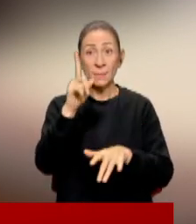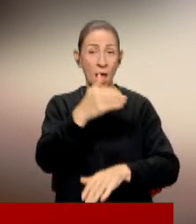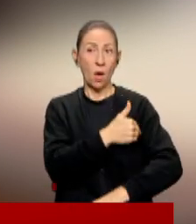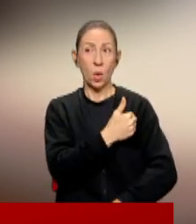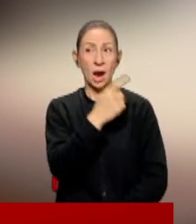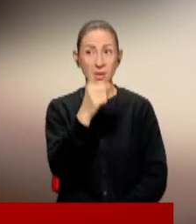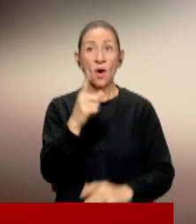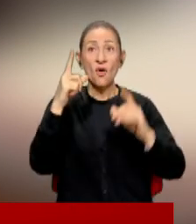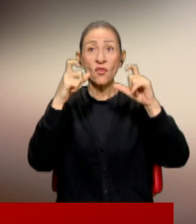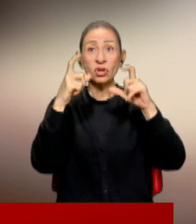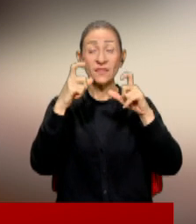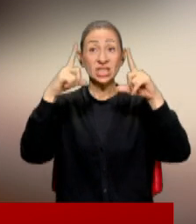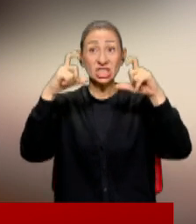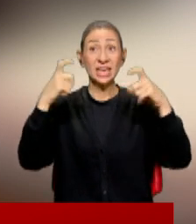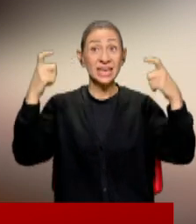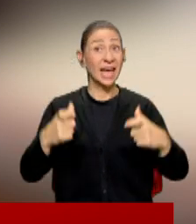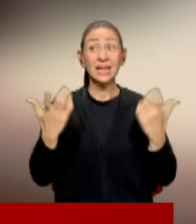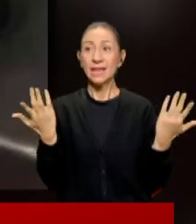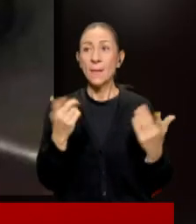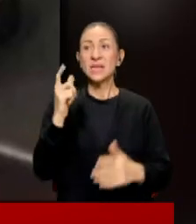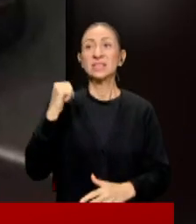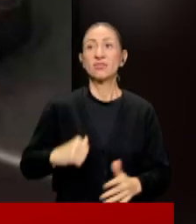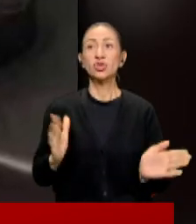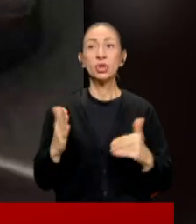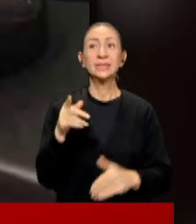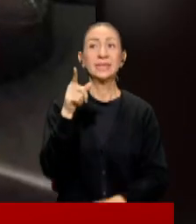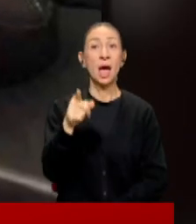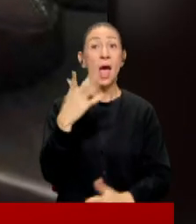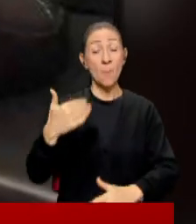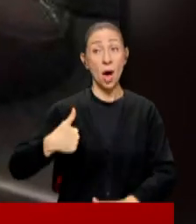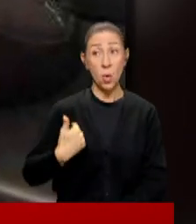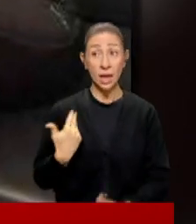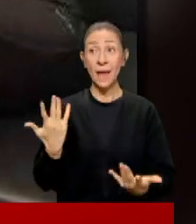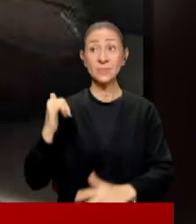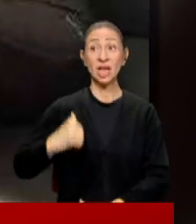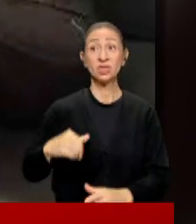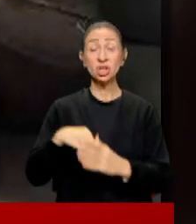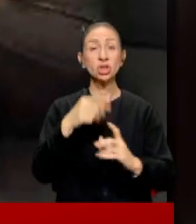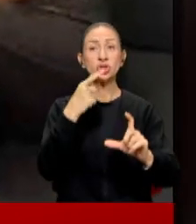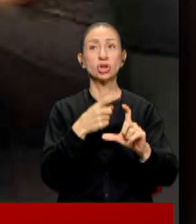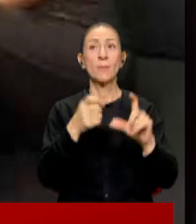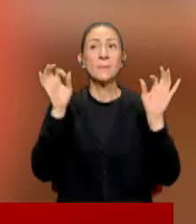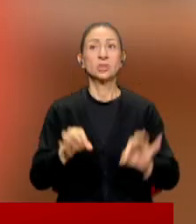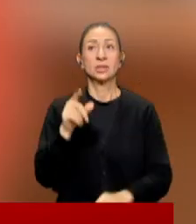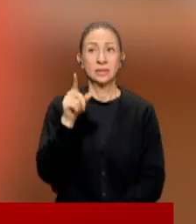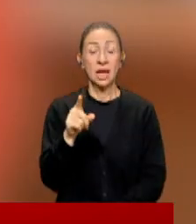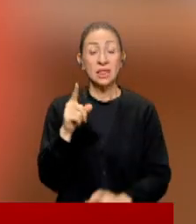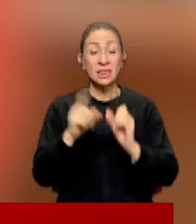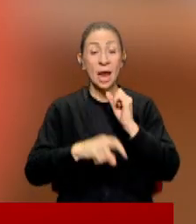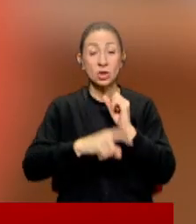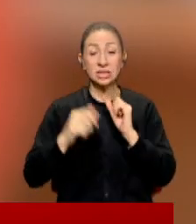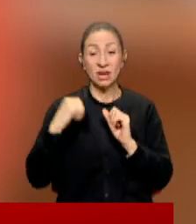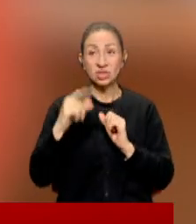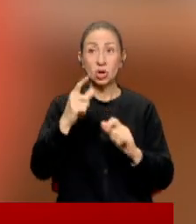avukat fotoğrafın çekildiği yerse bir savcının odası hem avukat hem de Savcı için soruşturma başlatıldı terör